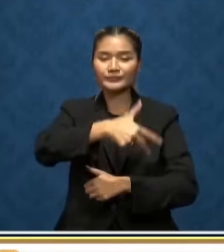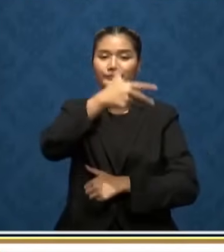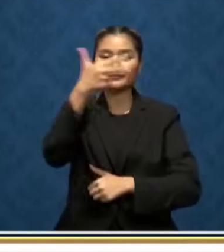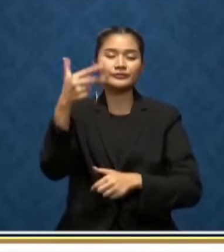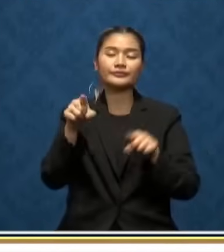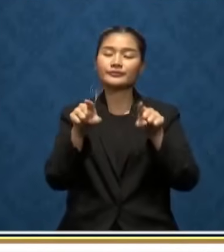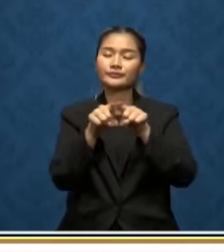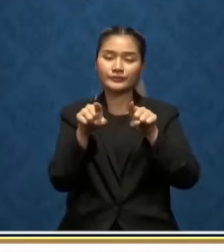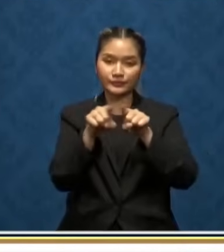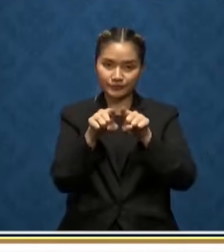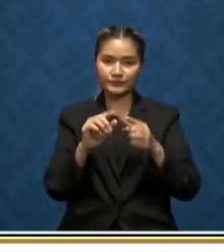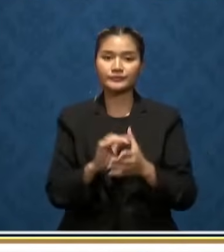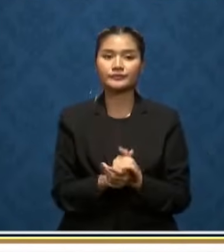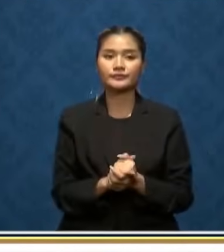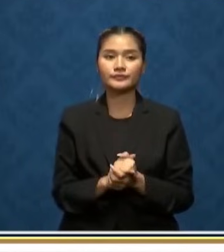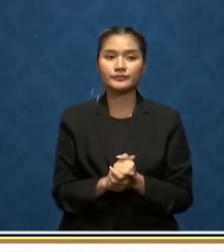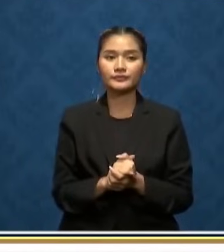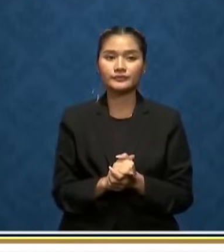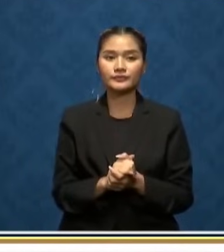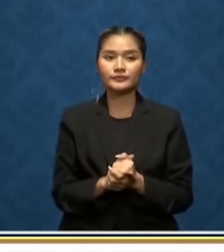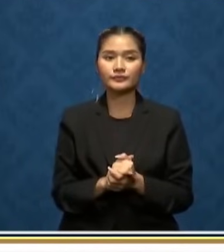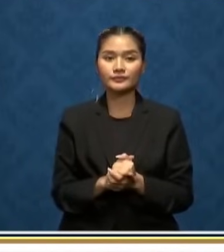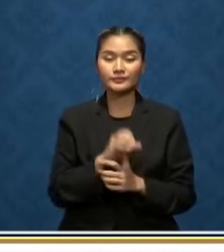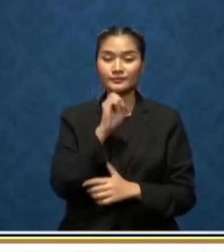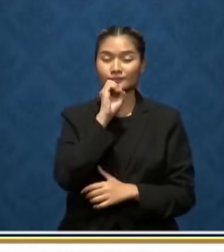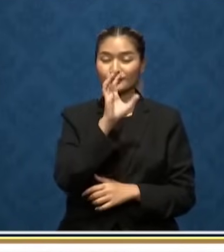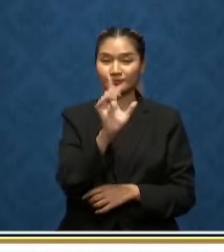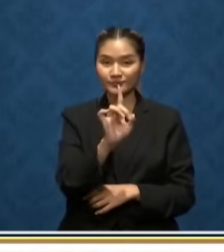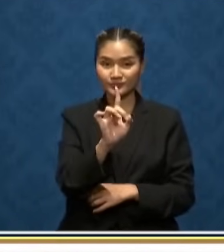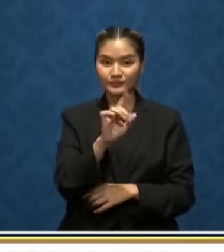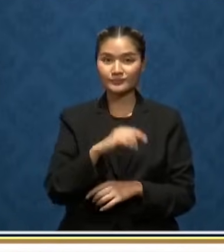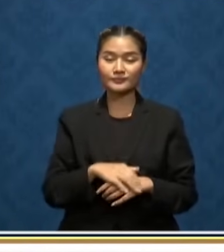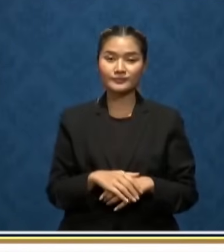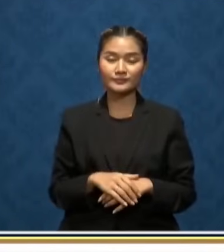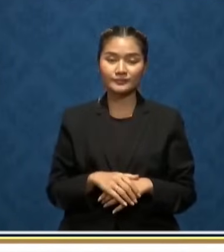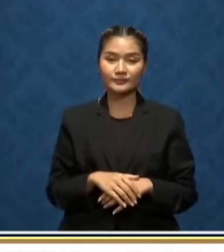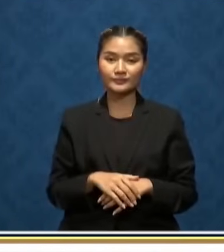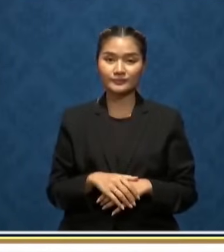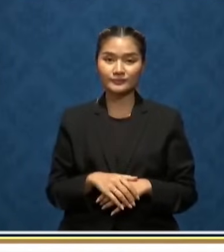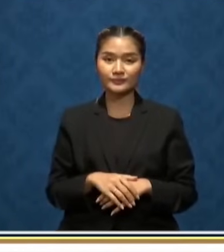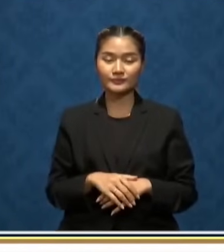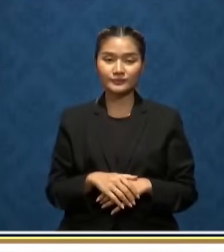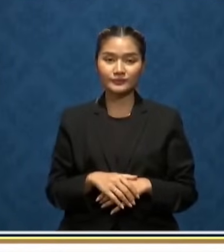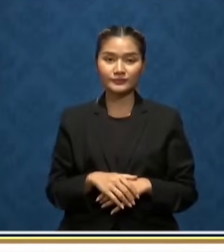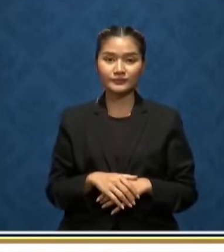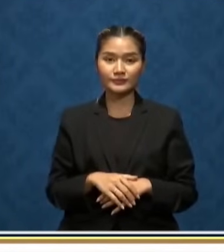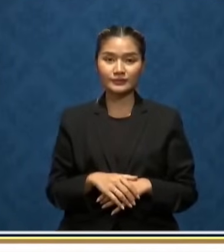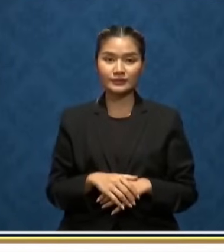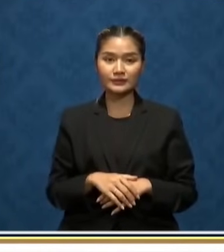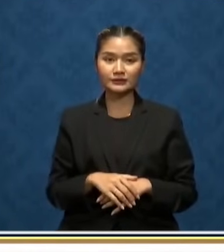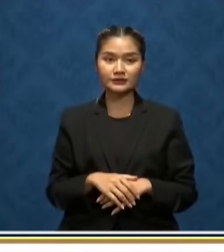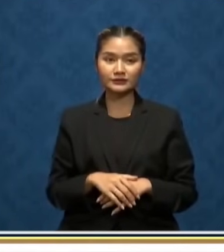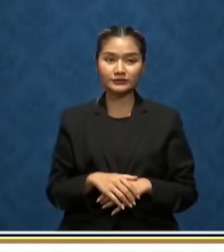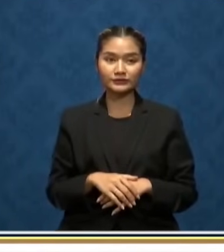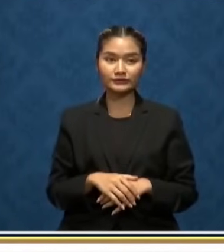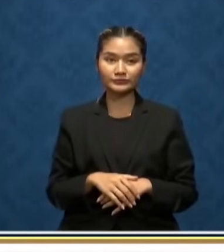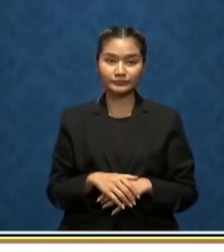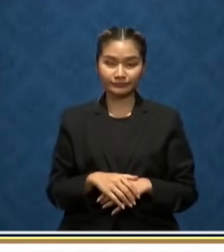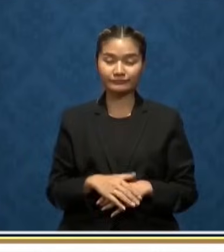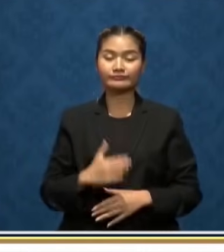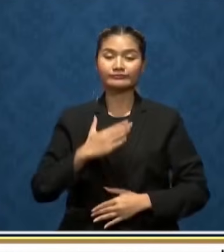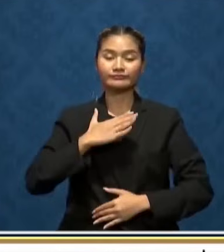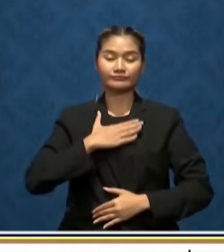PBS ซึ่งมันบอกหลายอย่างนะครับว่าเราต้องมีทีวีที่เป็นที่น่าเชื่อ